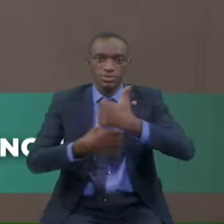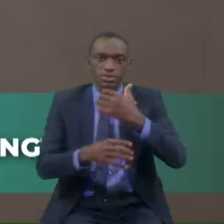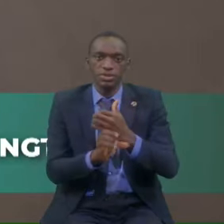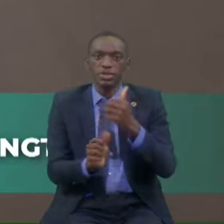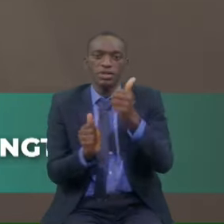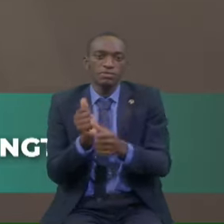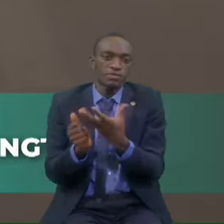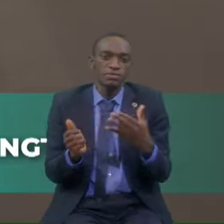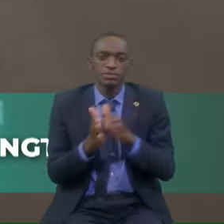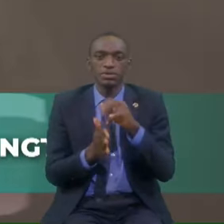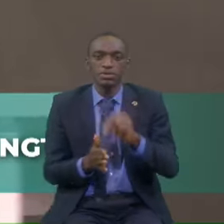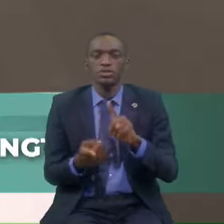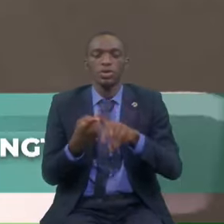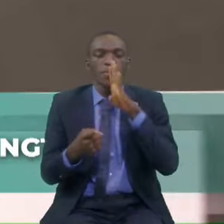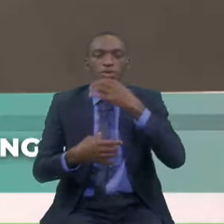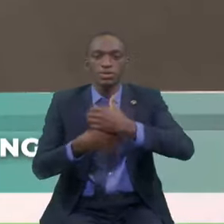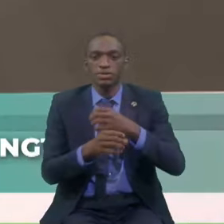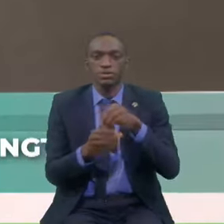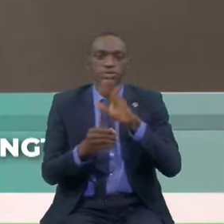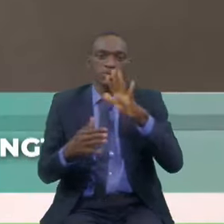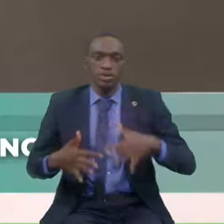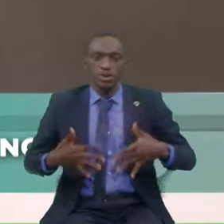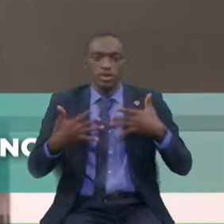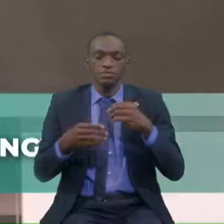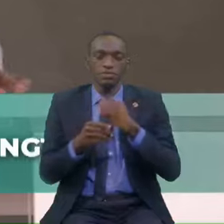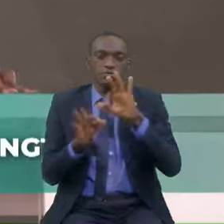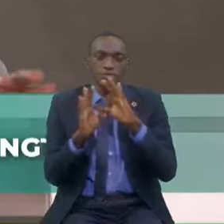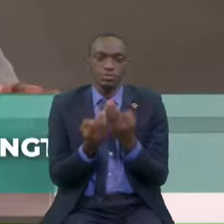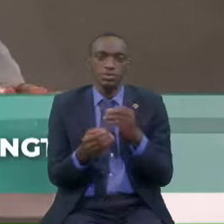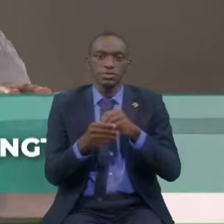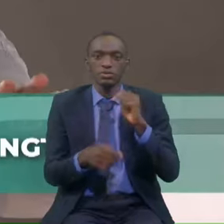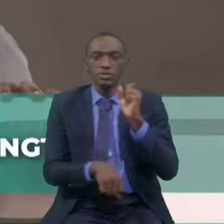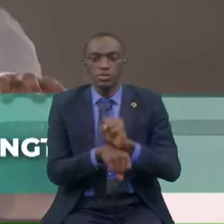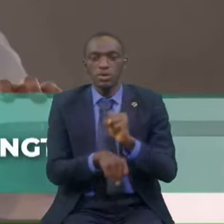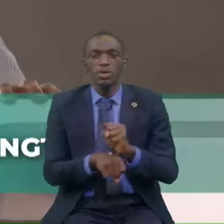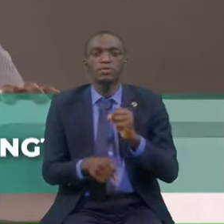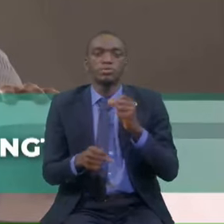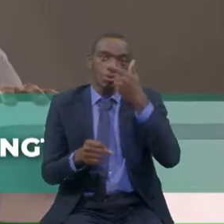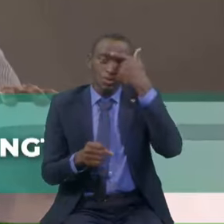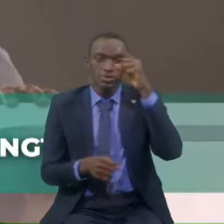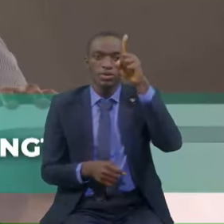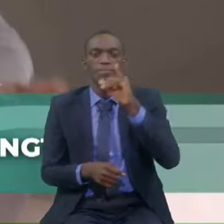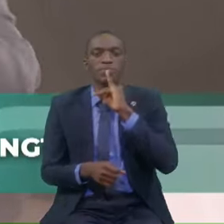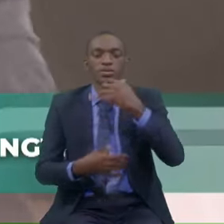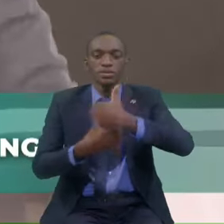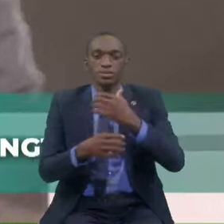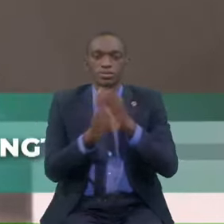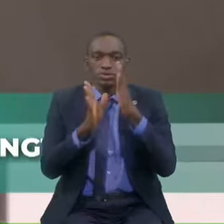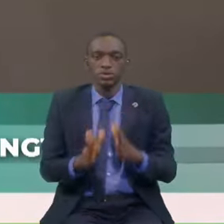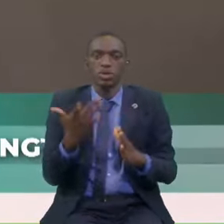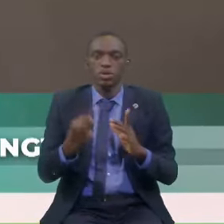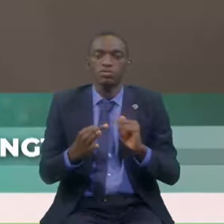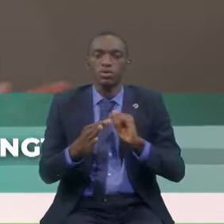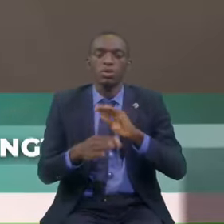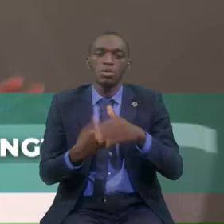vie, dans ta famille, dans ton ministère, parce qu'il est le créateur de toute la terre, toutes les